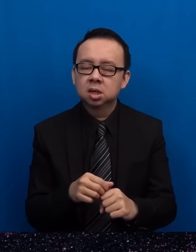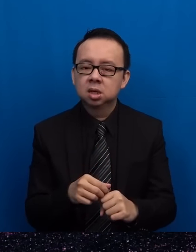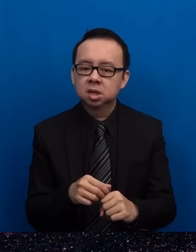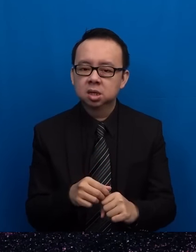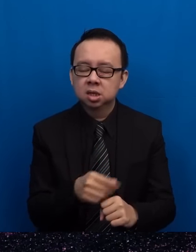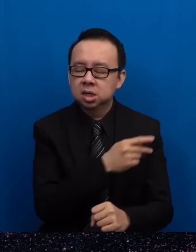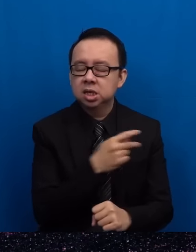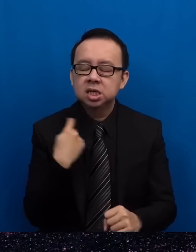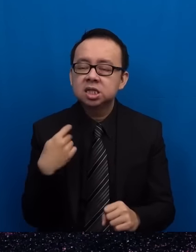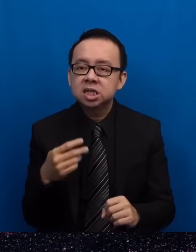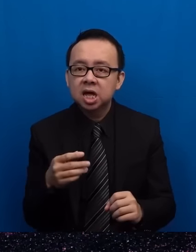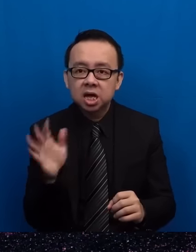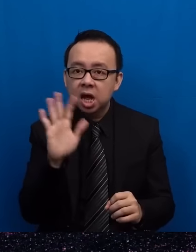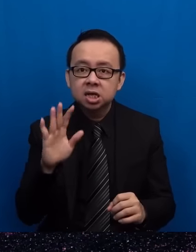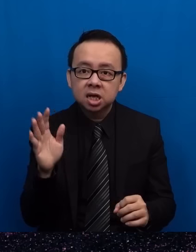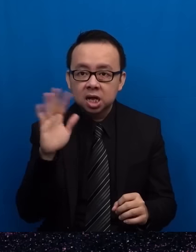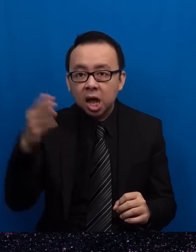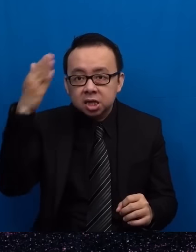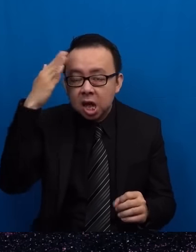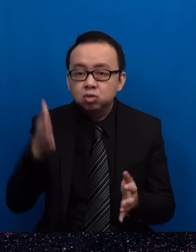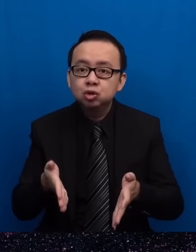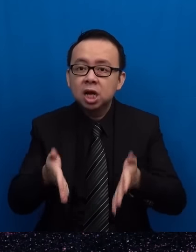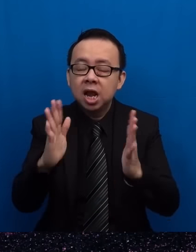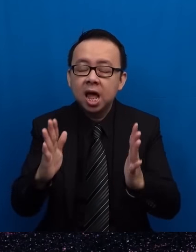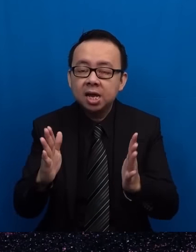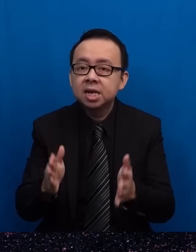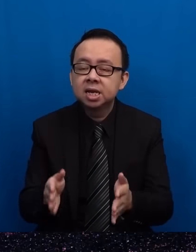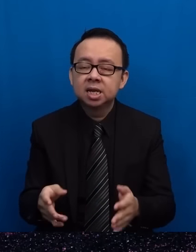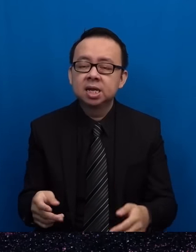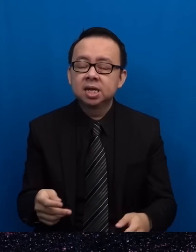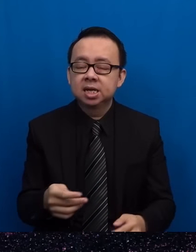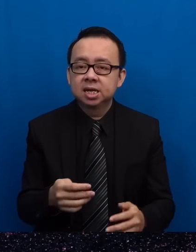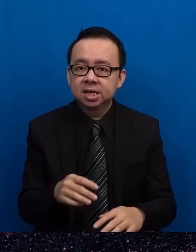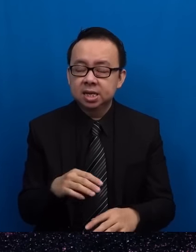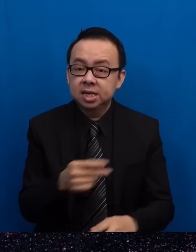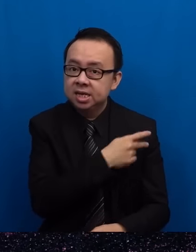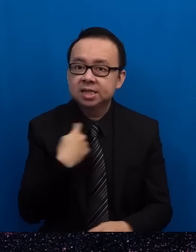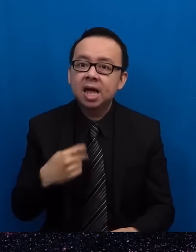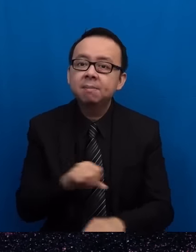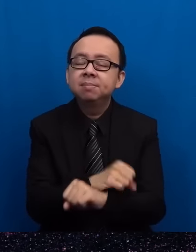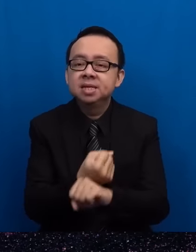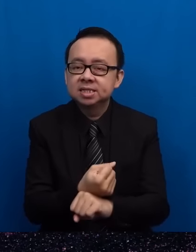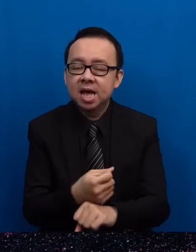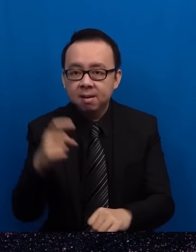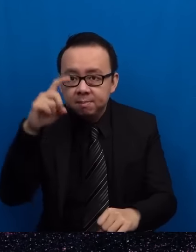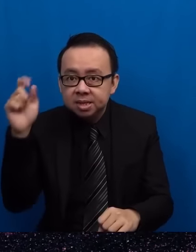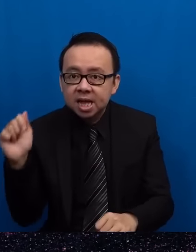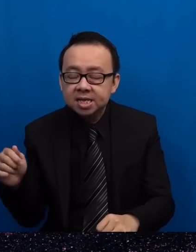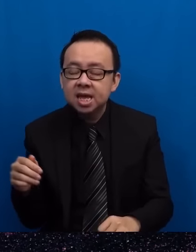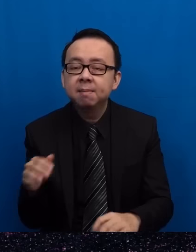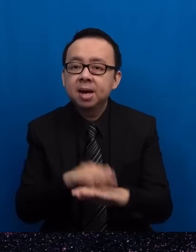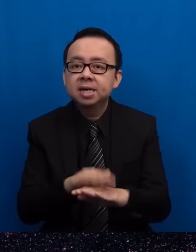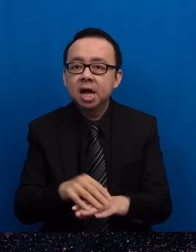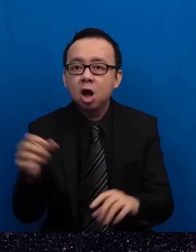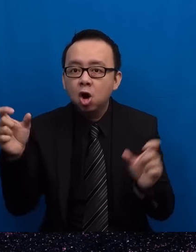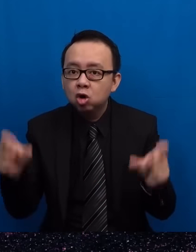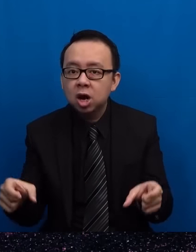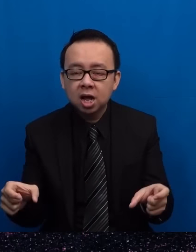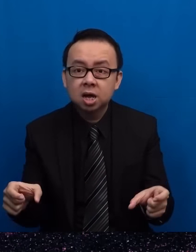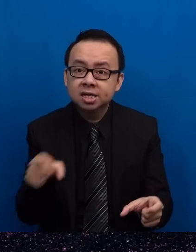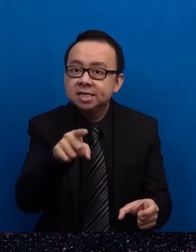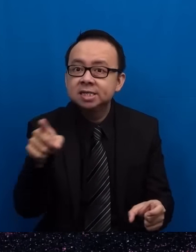tinggal tanya pada Bapak di pinggir jalan dengan sopan santun. Permisi Pak, numpang tanya, saya cari rumah ini di mana?